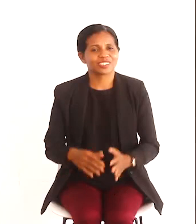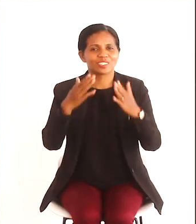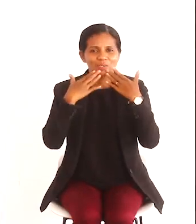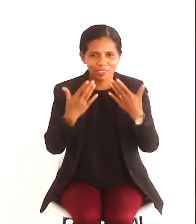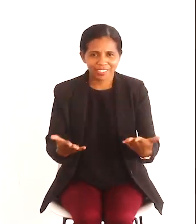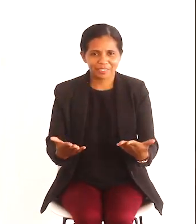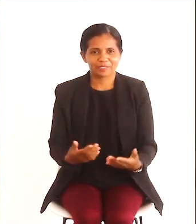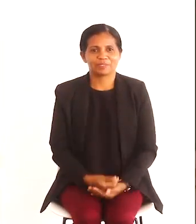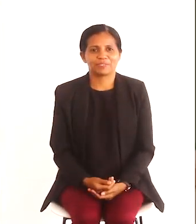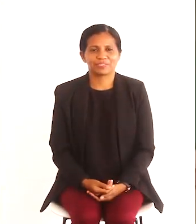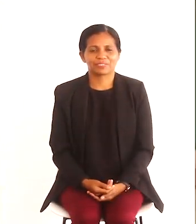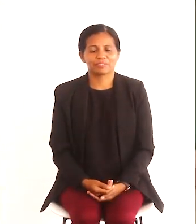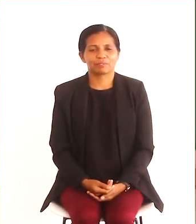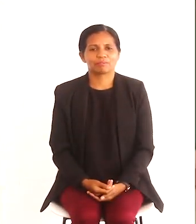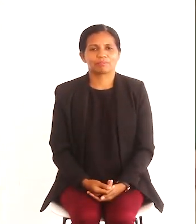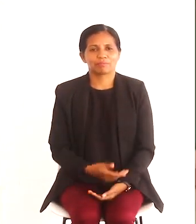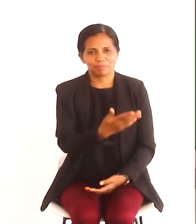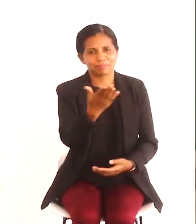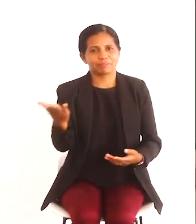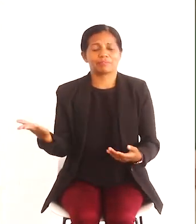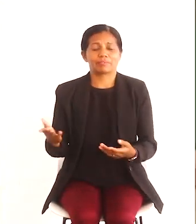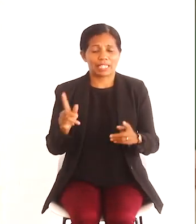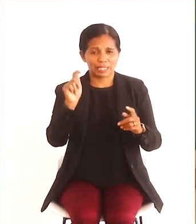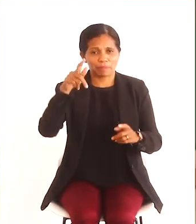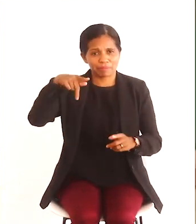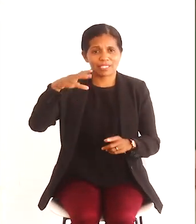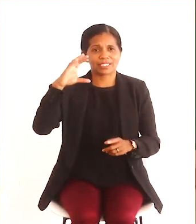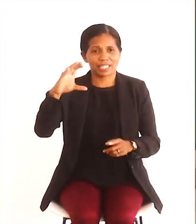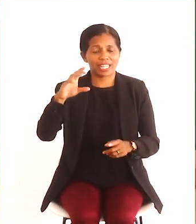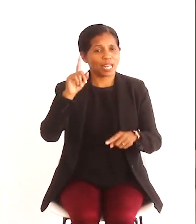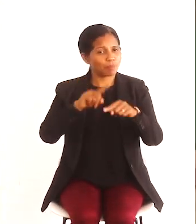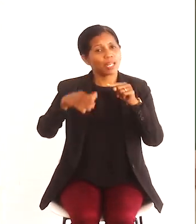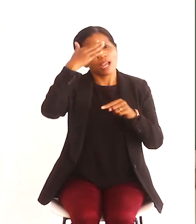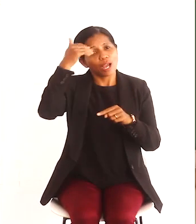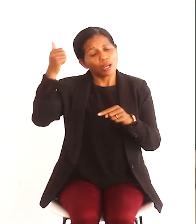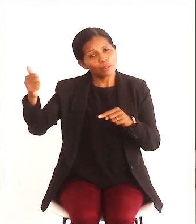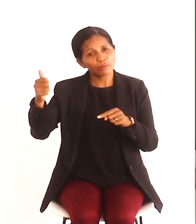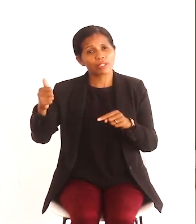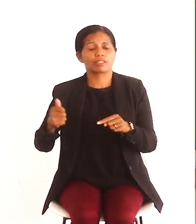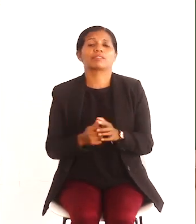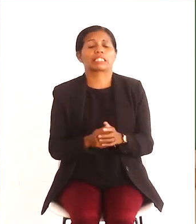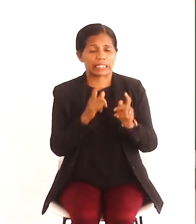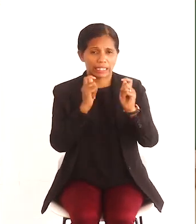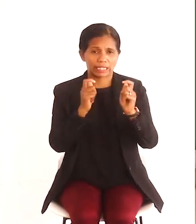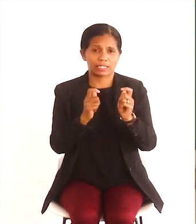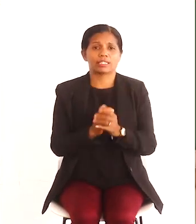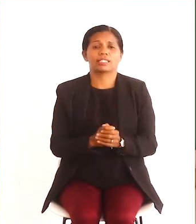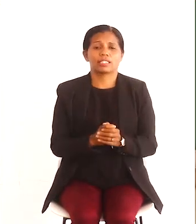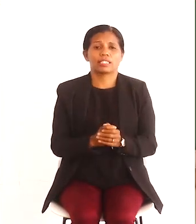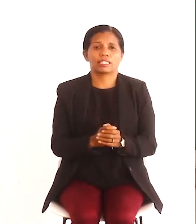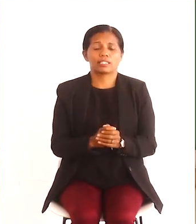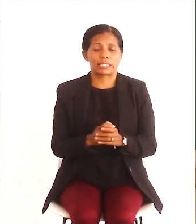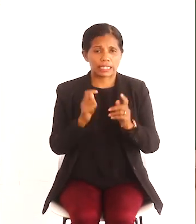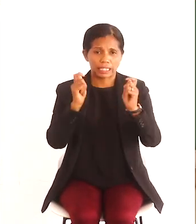Obrigado, Alinsira. Alinsira, bate pese, que ta haluha hatamba pergunta sira nebe foin hato'o durante